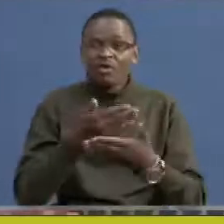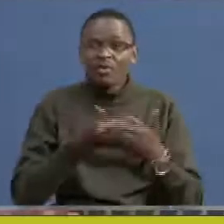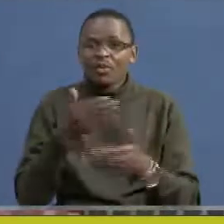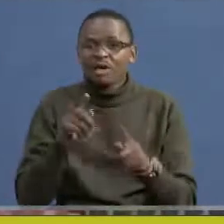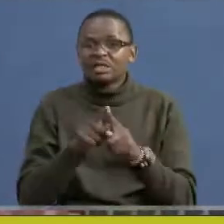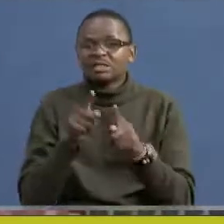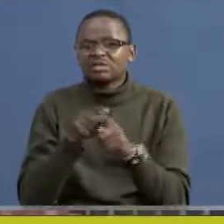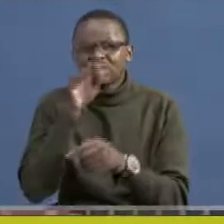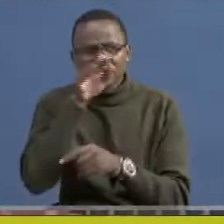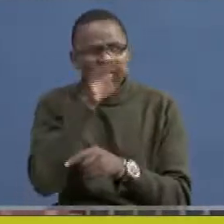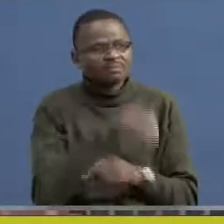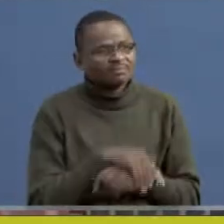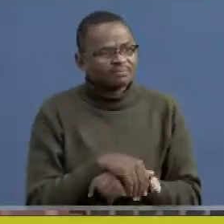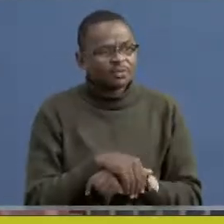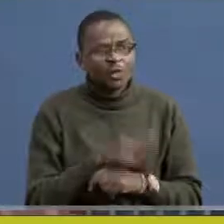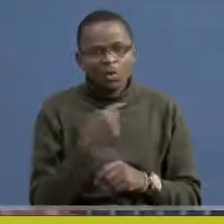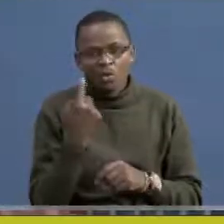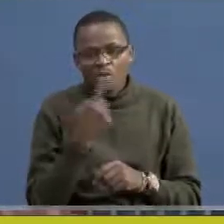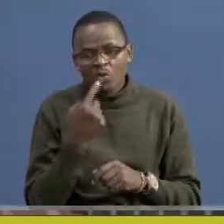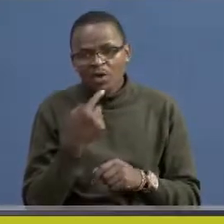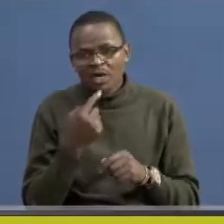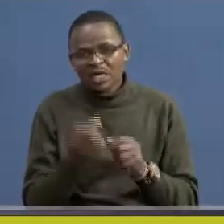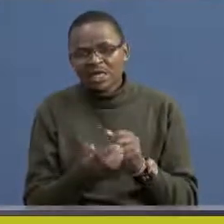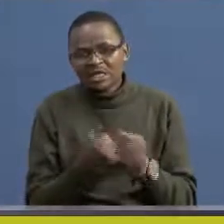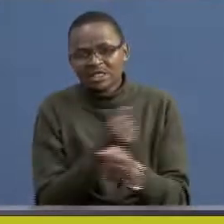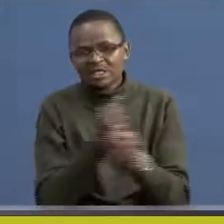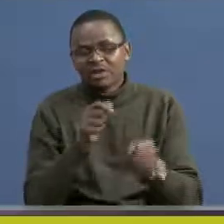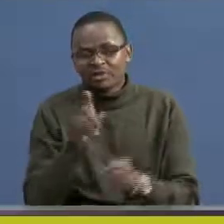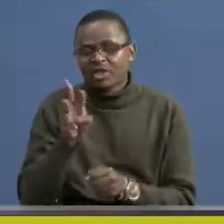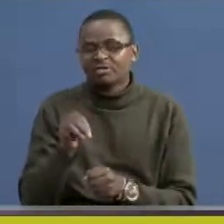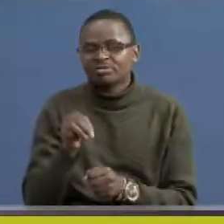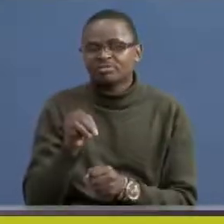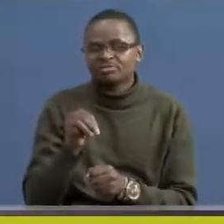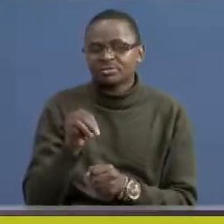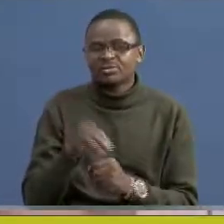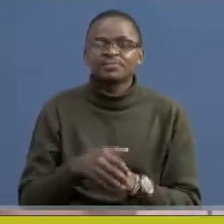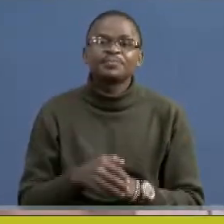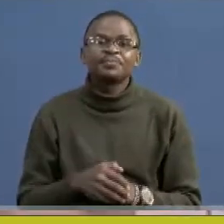huku wakijiuliza ni nani mtetezi wao. Irene Mwangi, KTV.